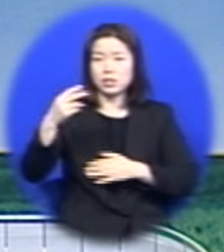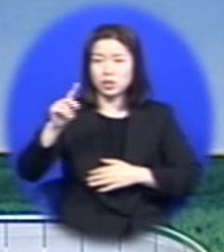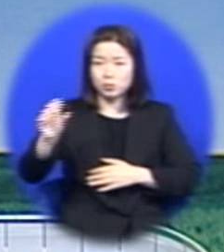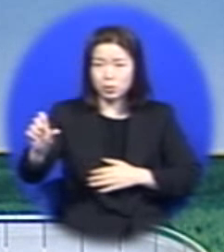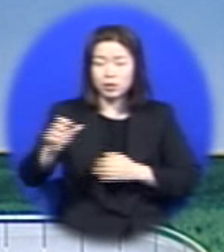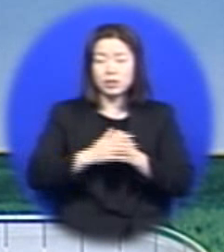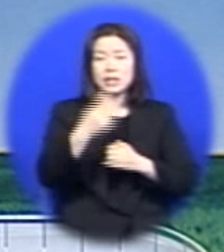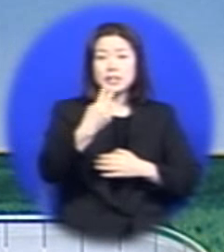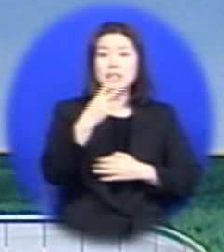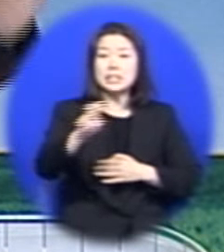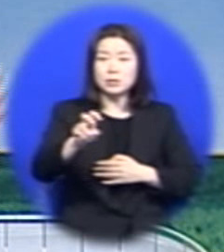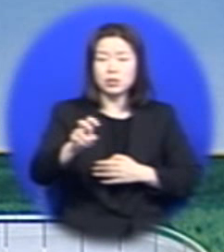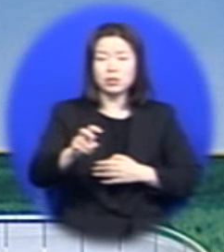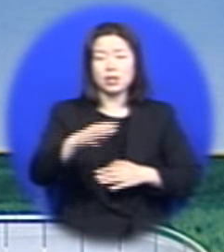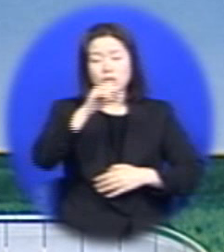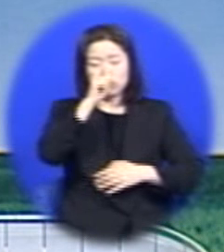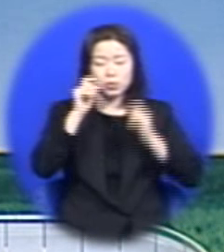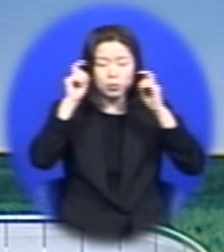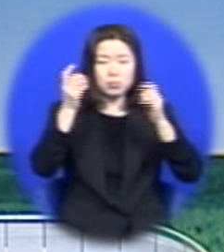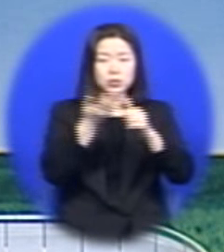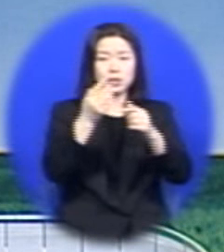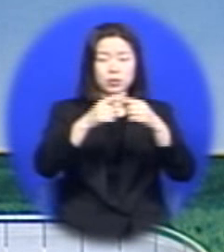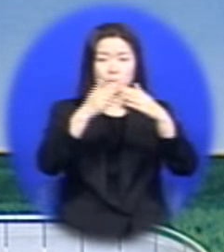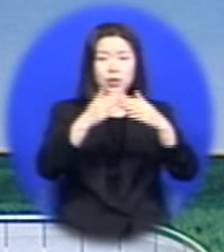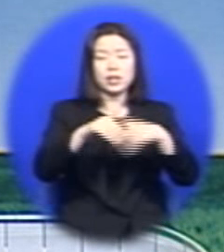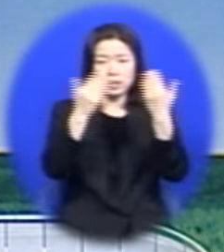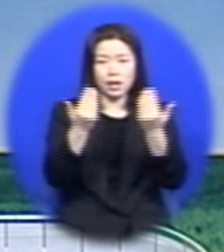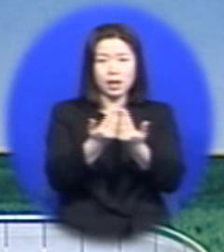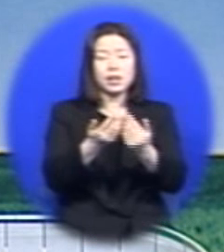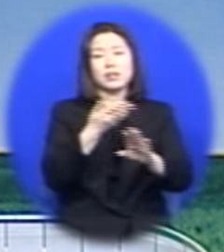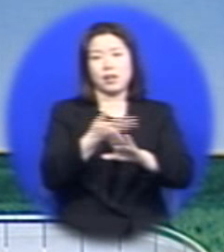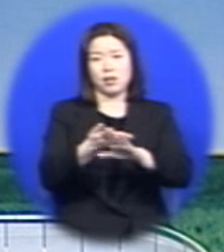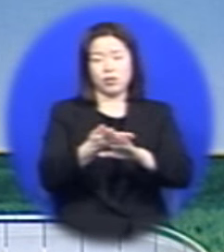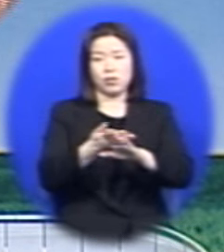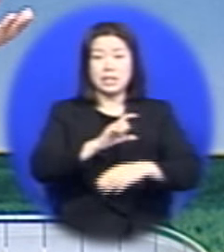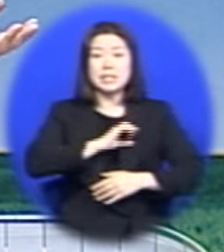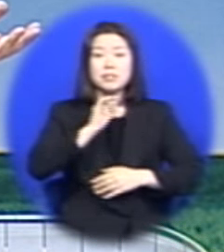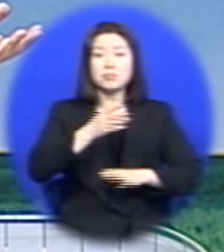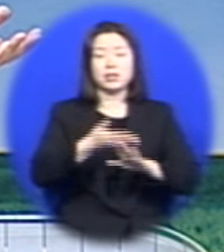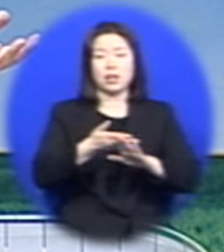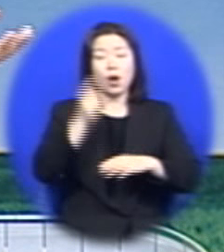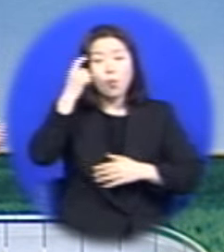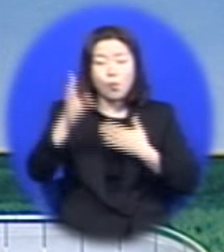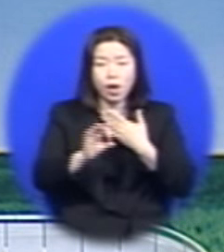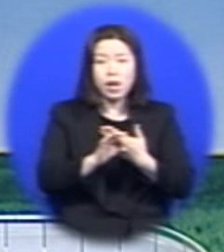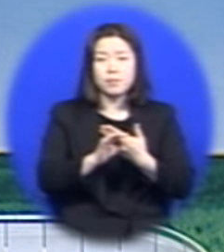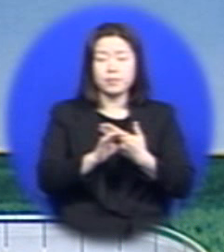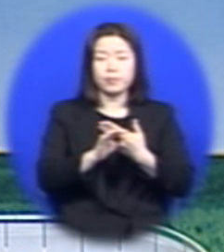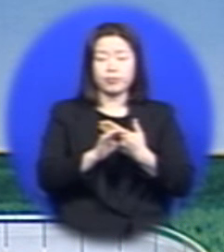2020년 선한목자교회 다 달라요. 이름은 같지만 다 달라요. 사람이 달라졌기 때문이에요.